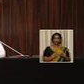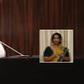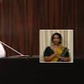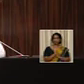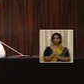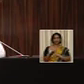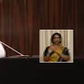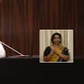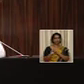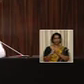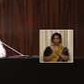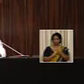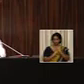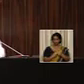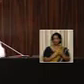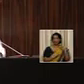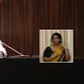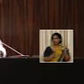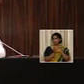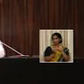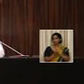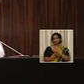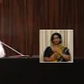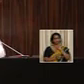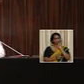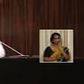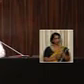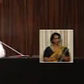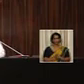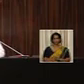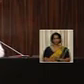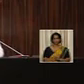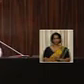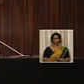සභාවේ සේවය කිරීම පිණිස නම් කරන ලද බව දන්වනු කැමැත්තෙමි.